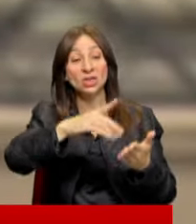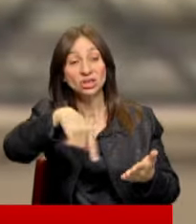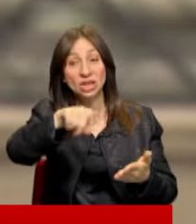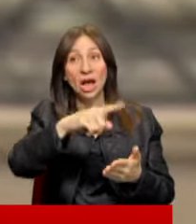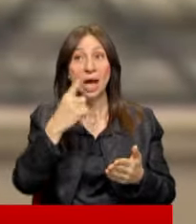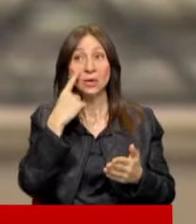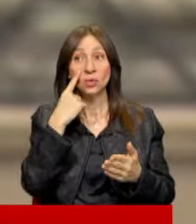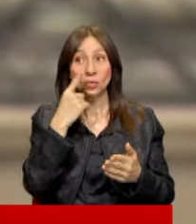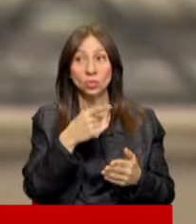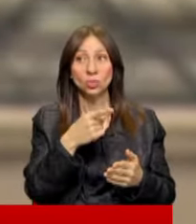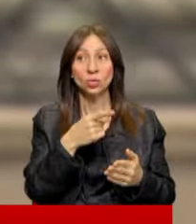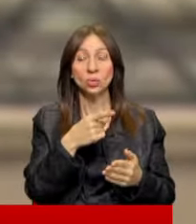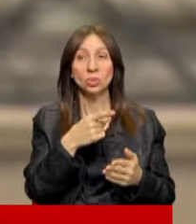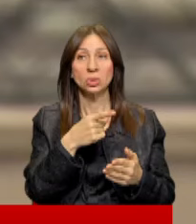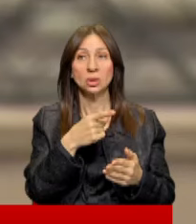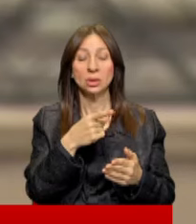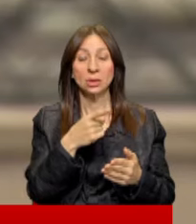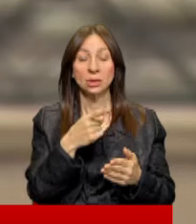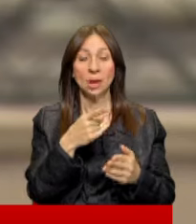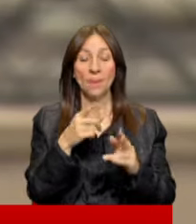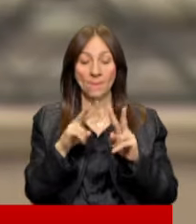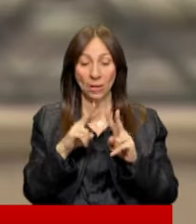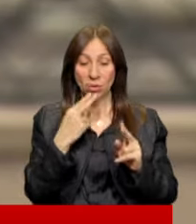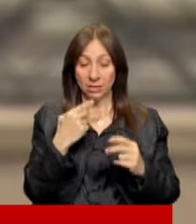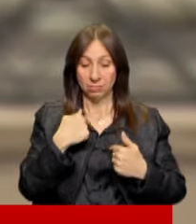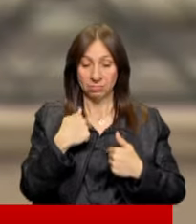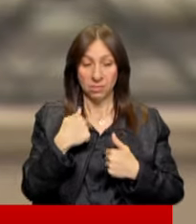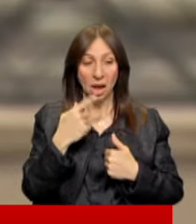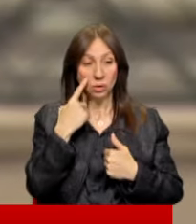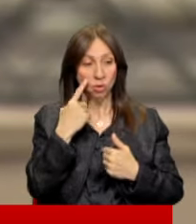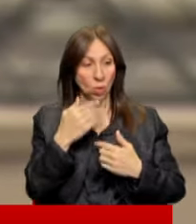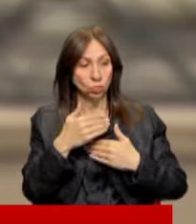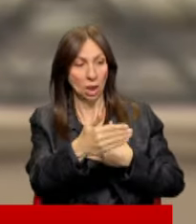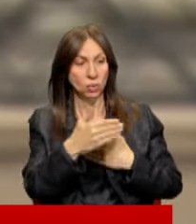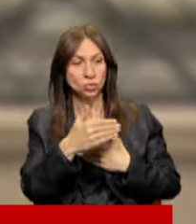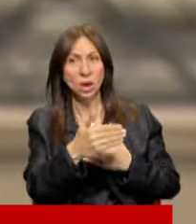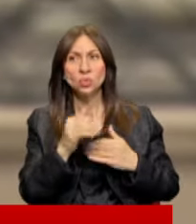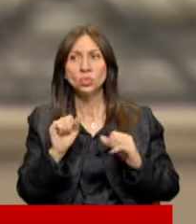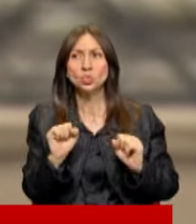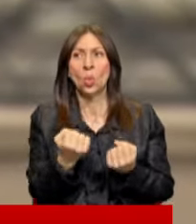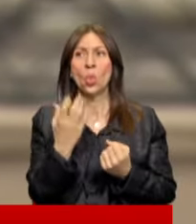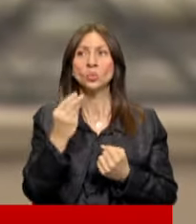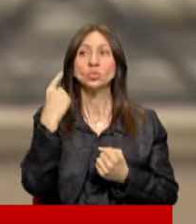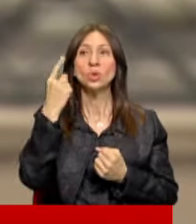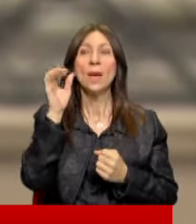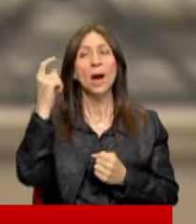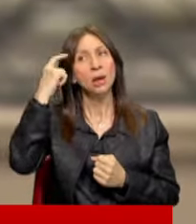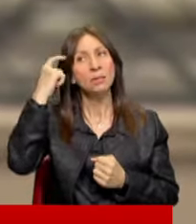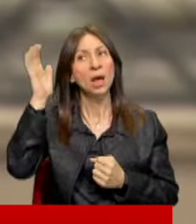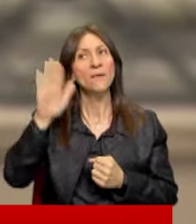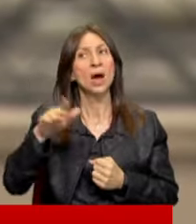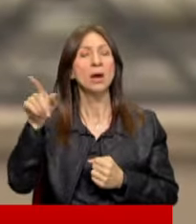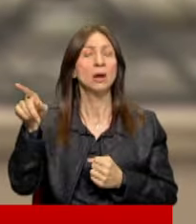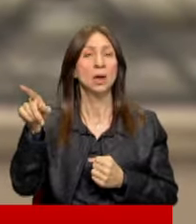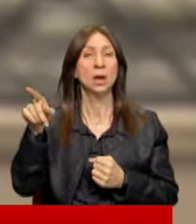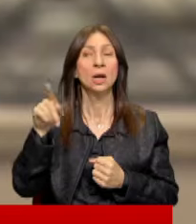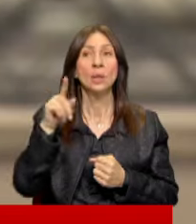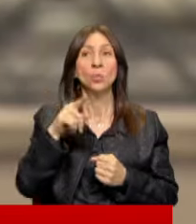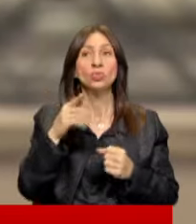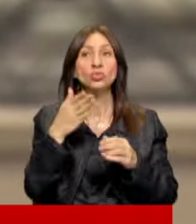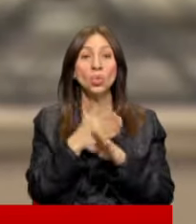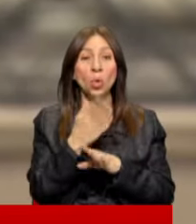arkadaşlarının Atatürk'ün Makbule Hanım'ı Atatürk'ten uzak tuttuğunu ve soğuttuğunu düşünüyor. Hep bu aklında bu var. Bunun